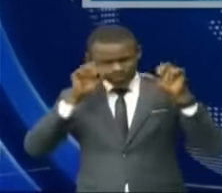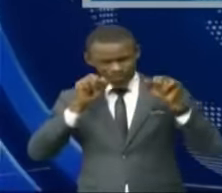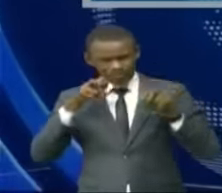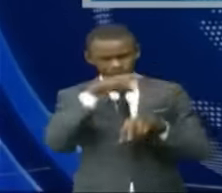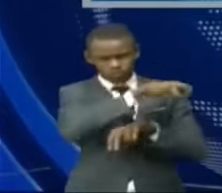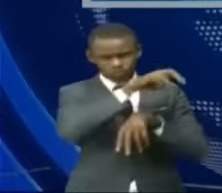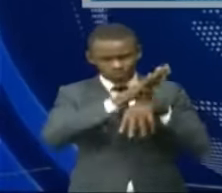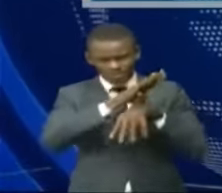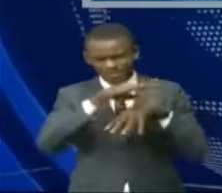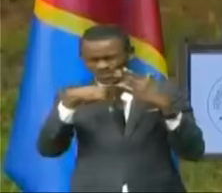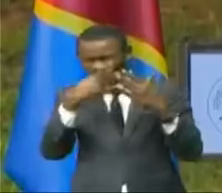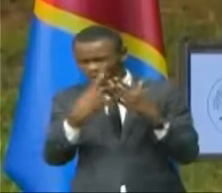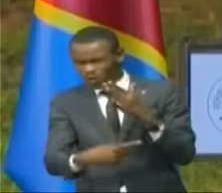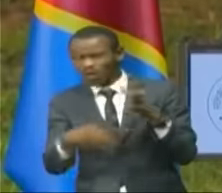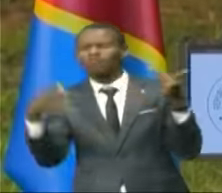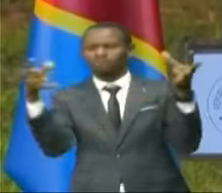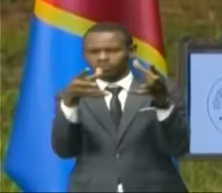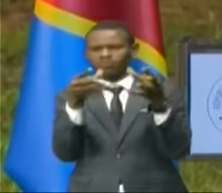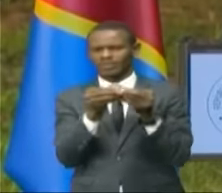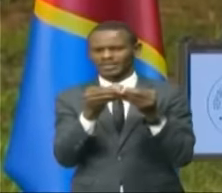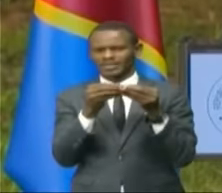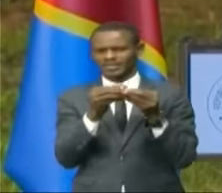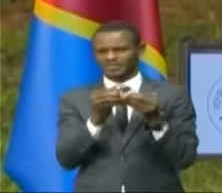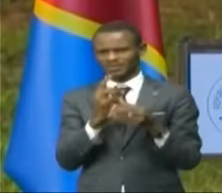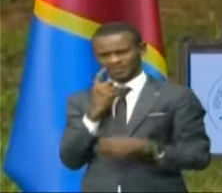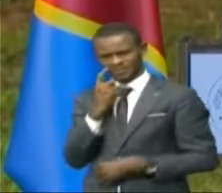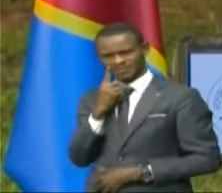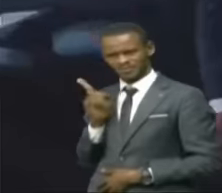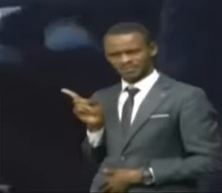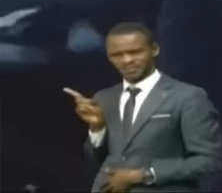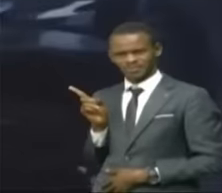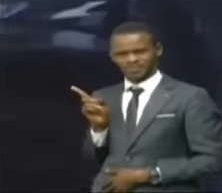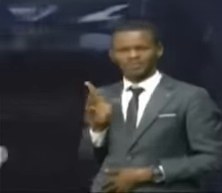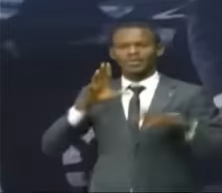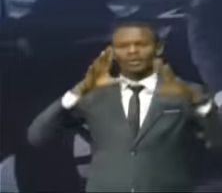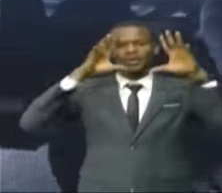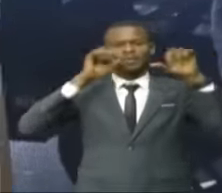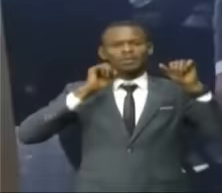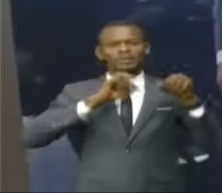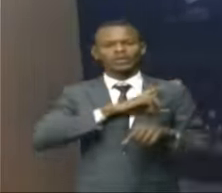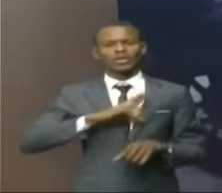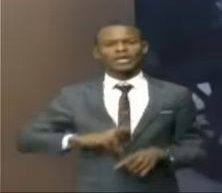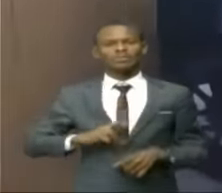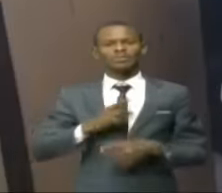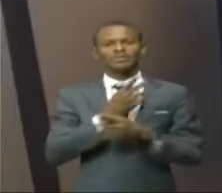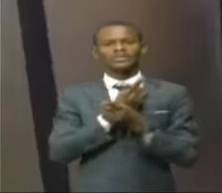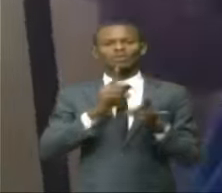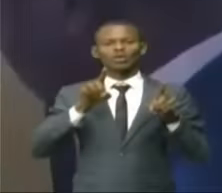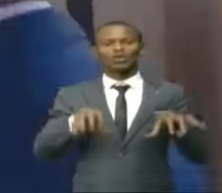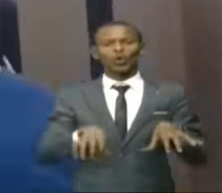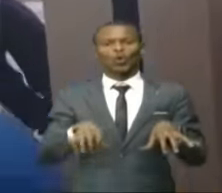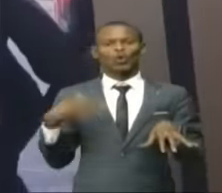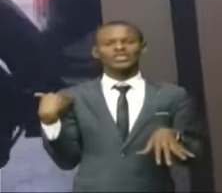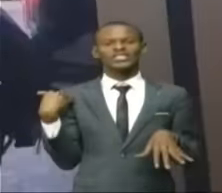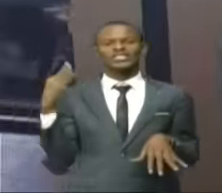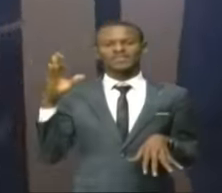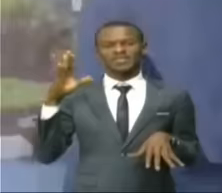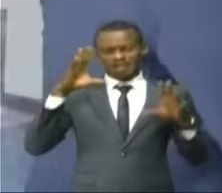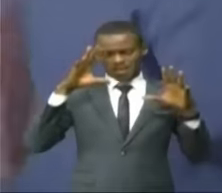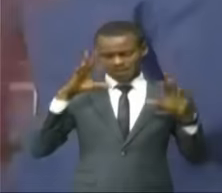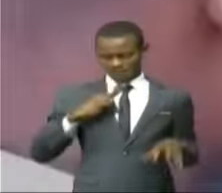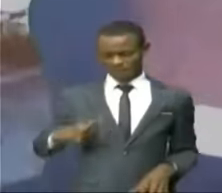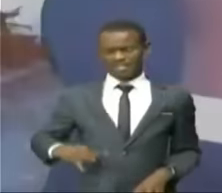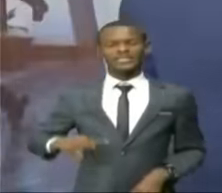Extrait. Le président de la République, chef de l'État, Félix Antoine Tshisekedi Tshilombo a présidé